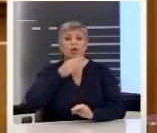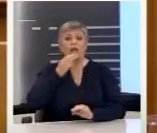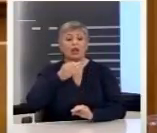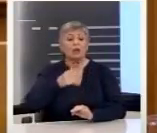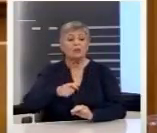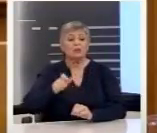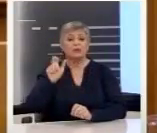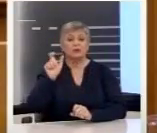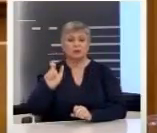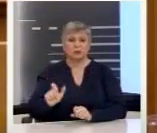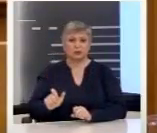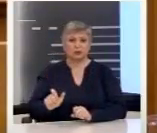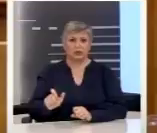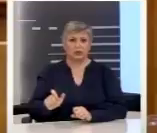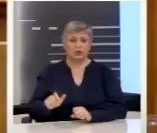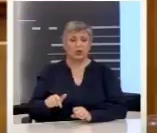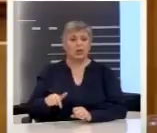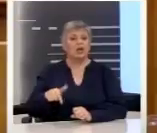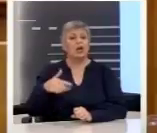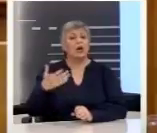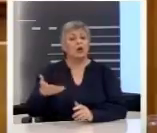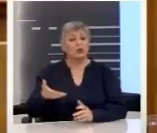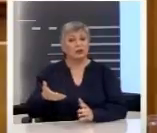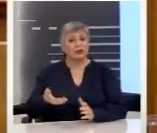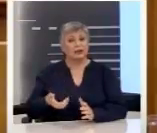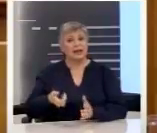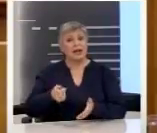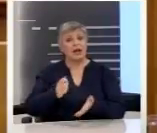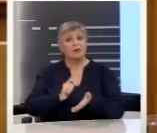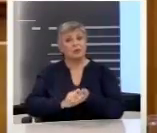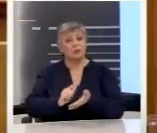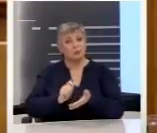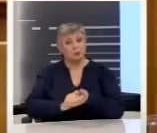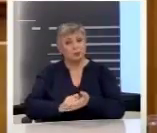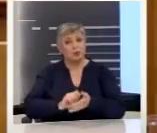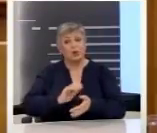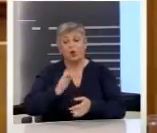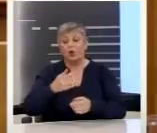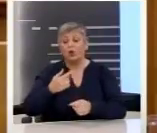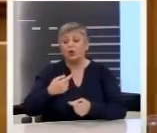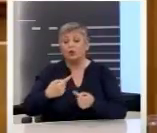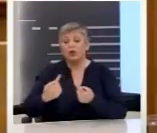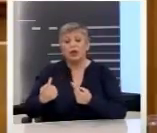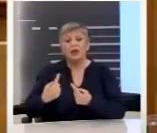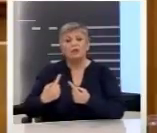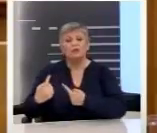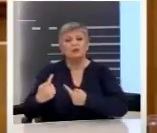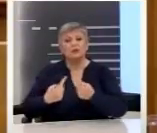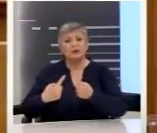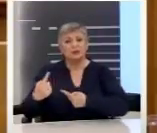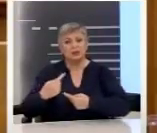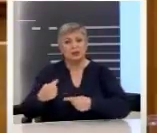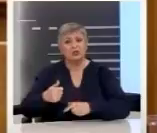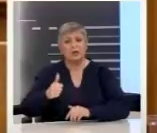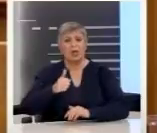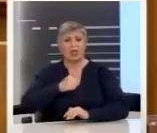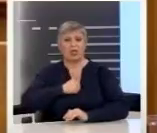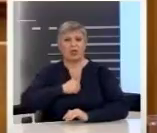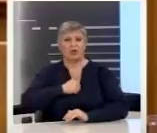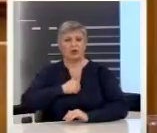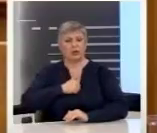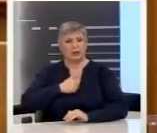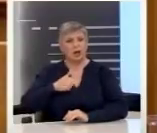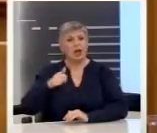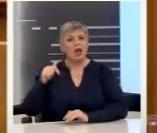δράση του αδικήματος παραγράφου 2. Ότι δηλαδή αποτύπωσε σε υλικό φορέα το περιεχόμενο της ιδιωτικής συνομιλίας του με μένα, χωρίς τη συνένεσή μου, δεδομένου ότι στην εν